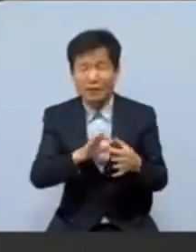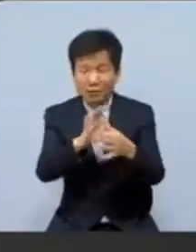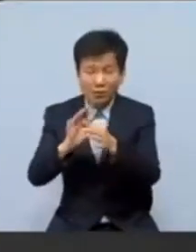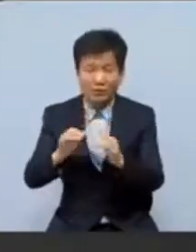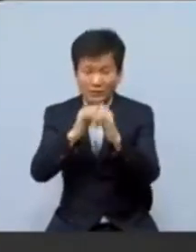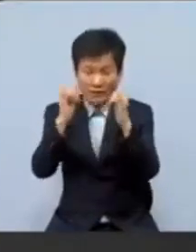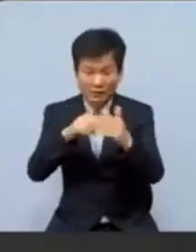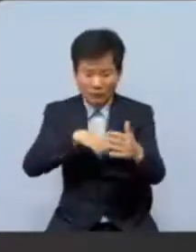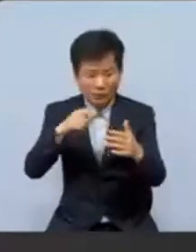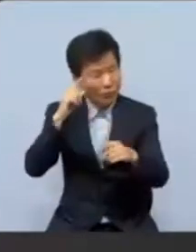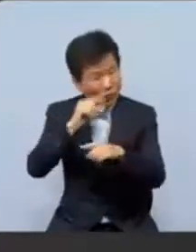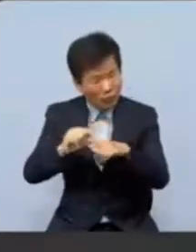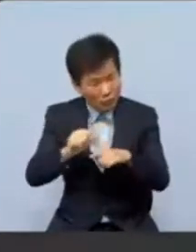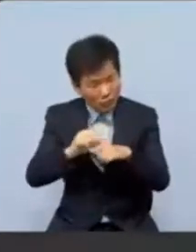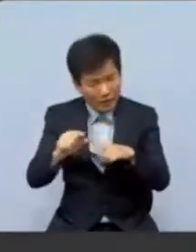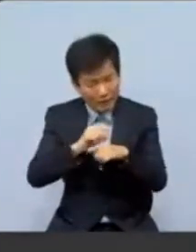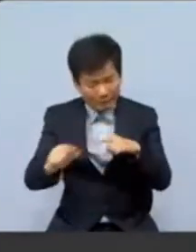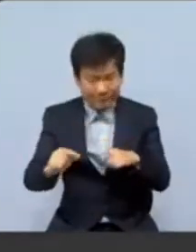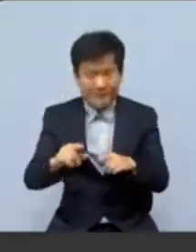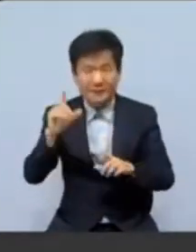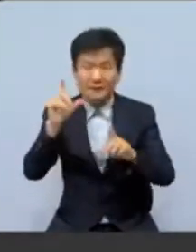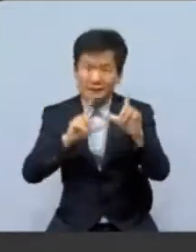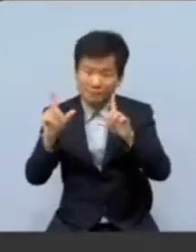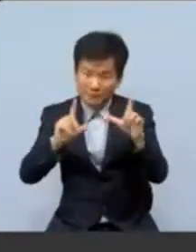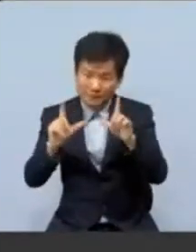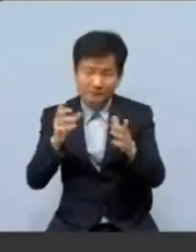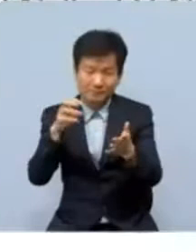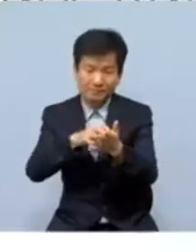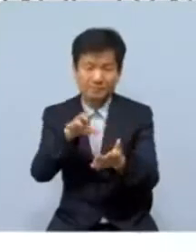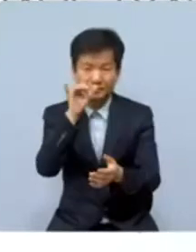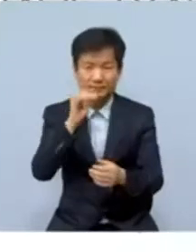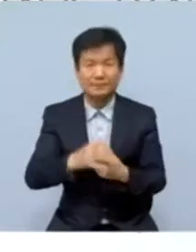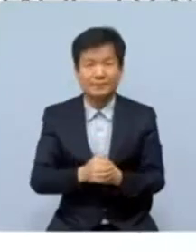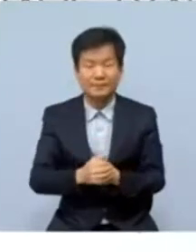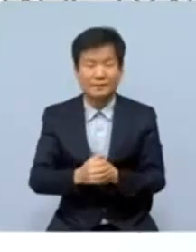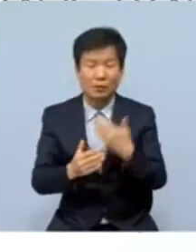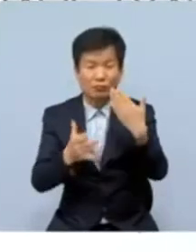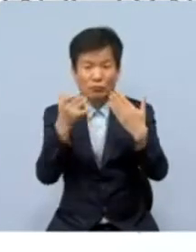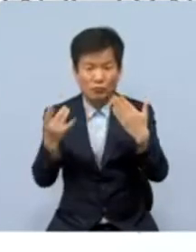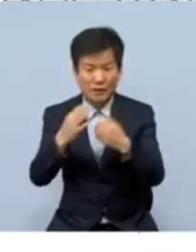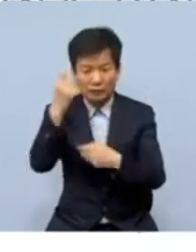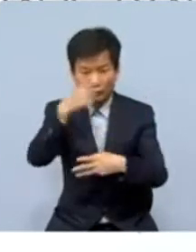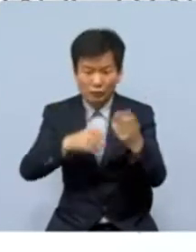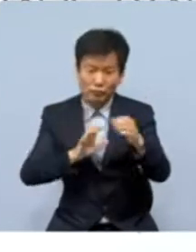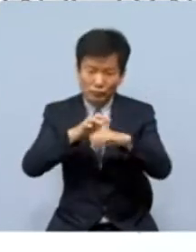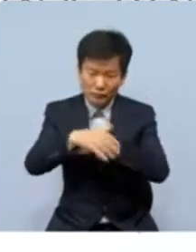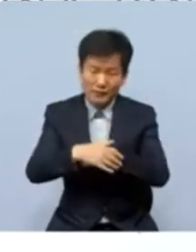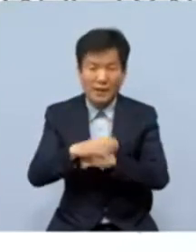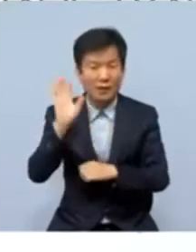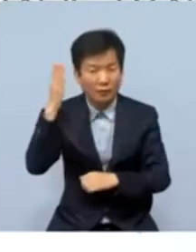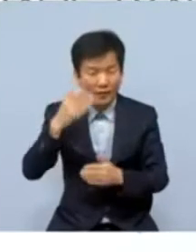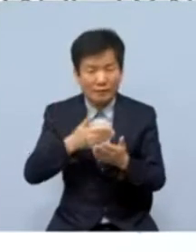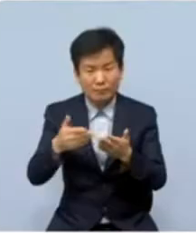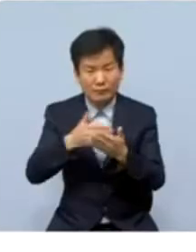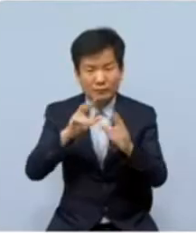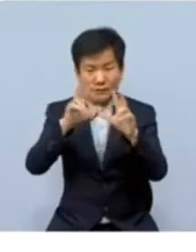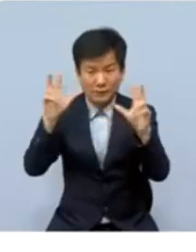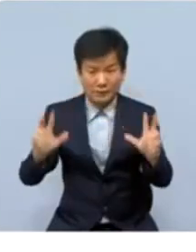속에서 고민하고 성찰하는 인간의 모습이 담겨 있습니다. 제9회 청주국제현대미술전이